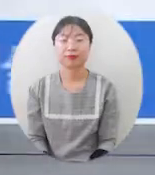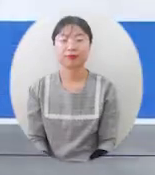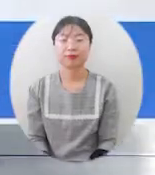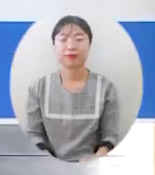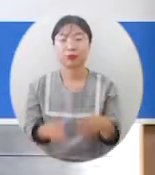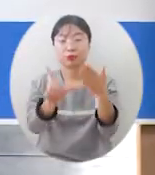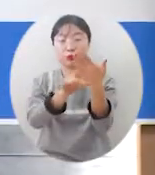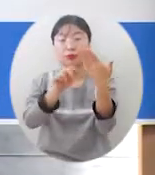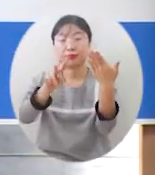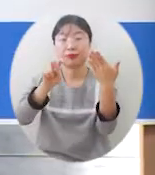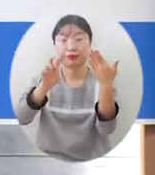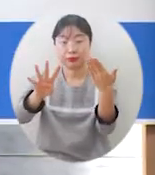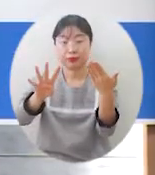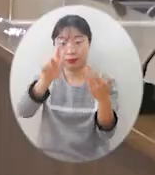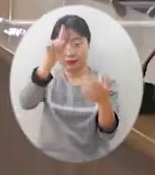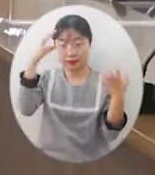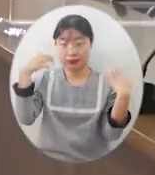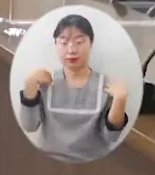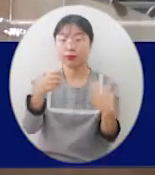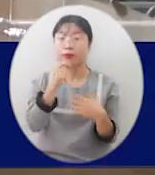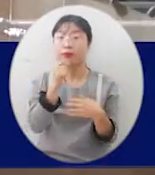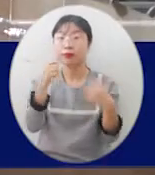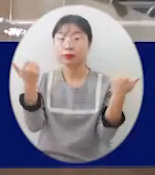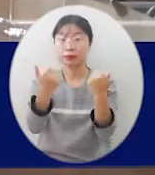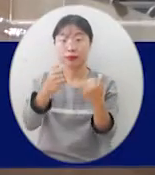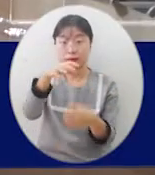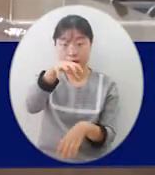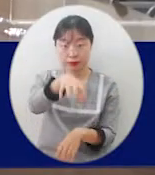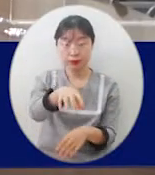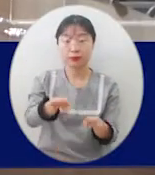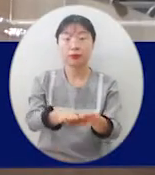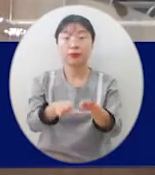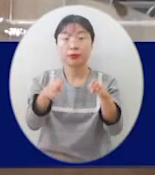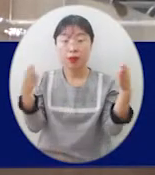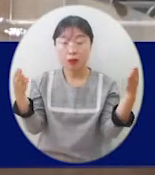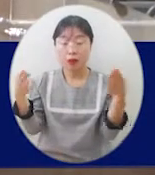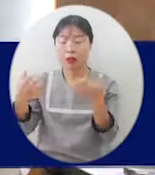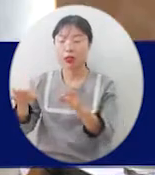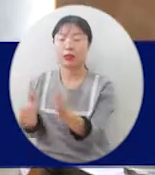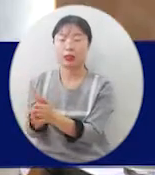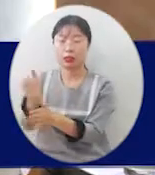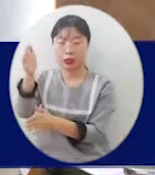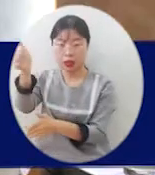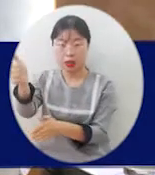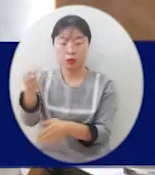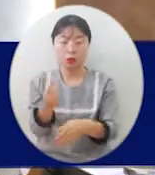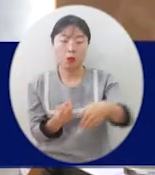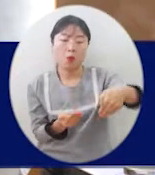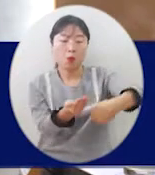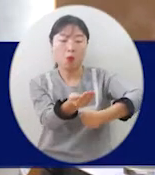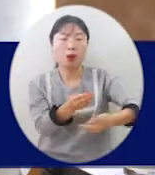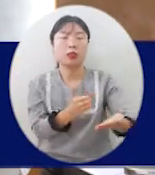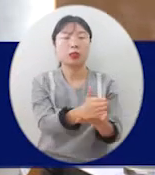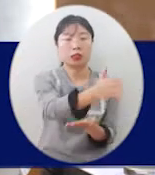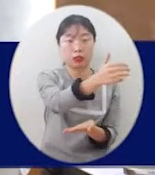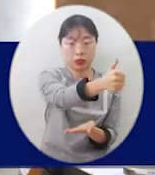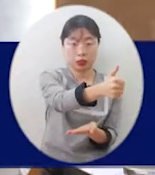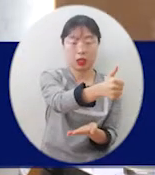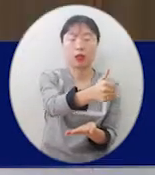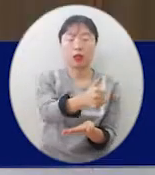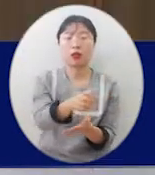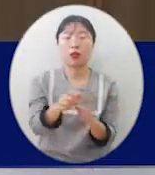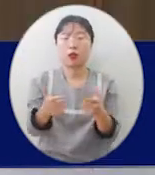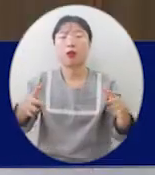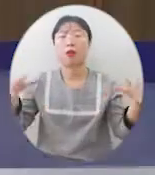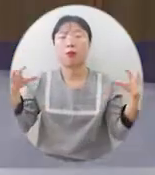9월 24일 시청소 회의실에서 열린 선언식에는 김상돈 시장을 비롯해 공정무역마을 코디네이터 및